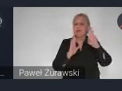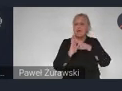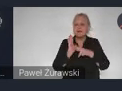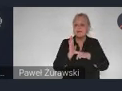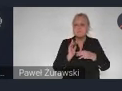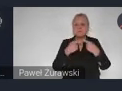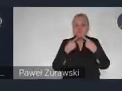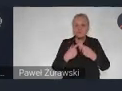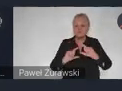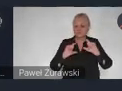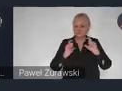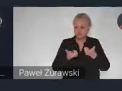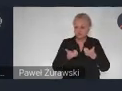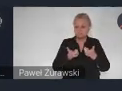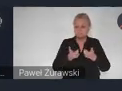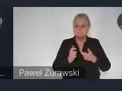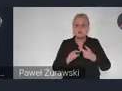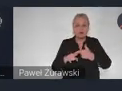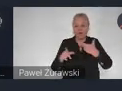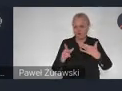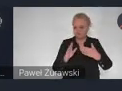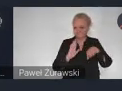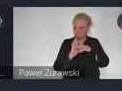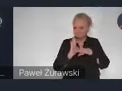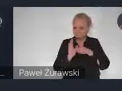wskazuje na pewnego rodzaju obostrzenie